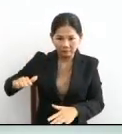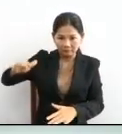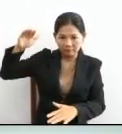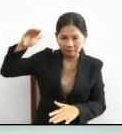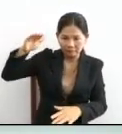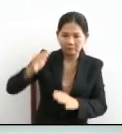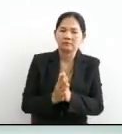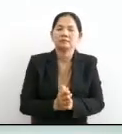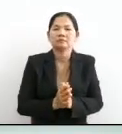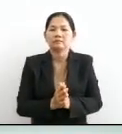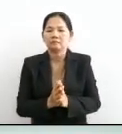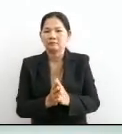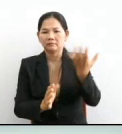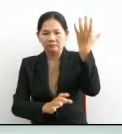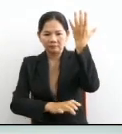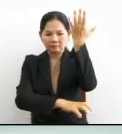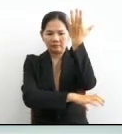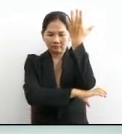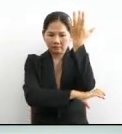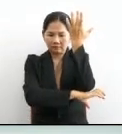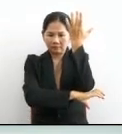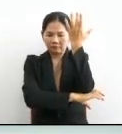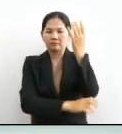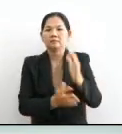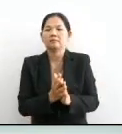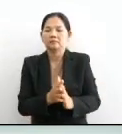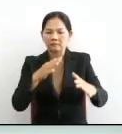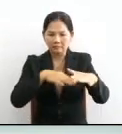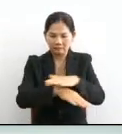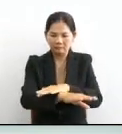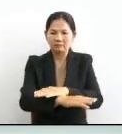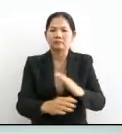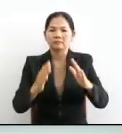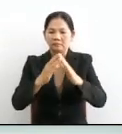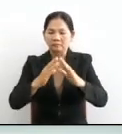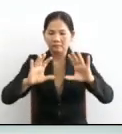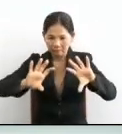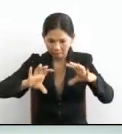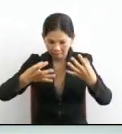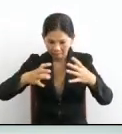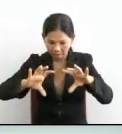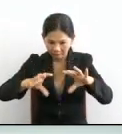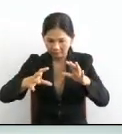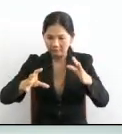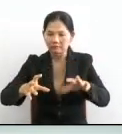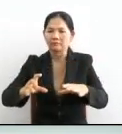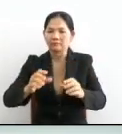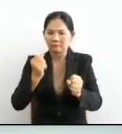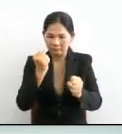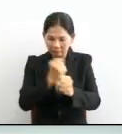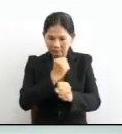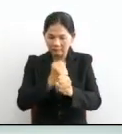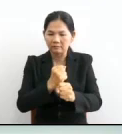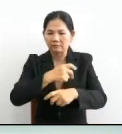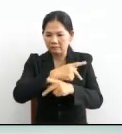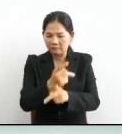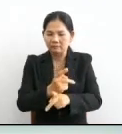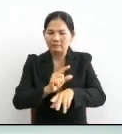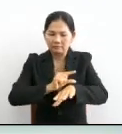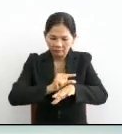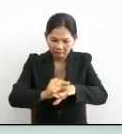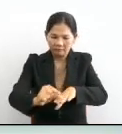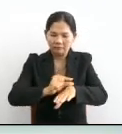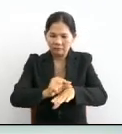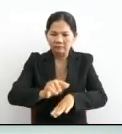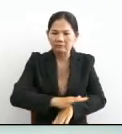kê dọc mơm đầm lấu mì tới bàn chỗ nóng rộng chá đàm bấy cái chân này chấm